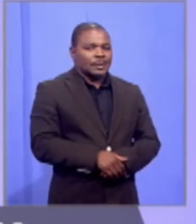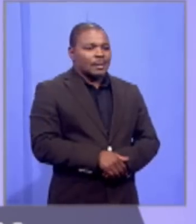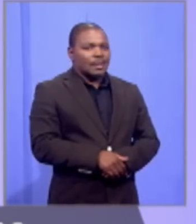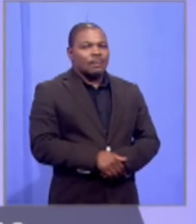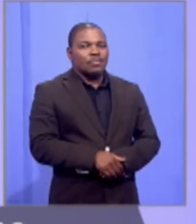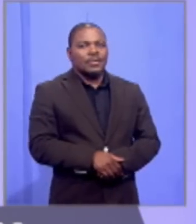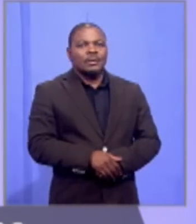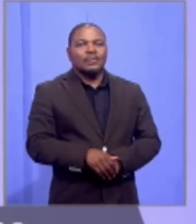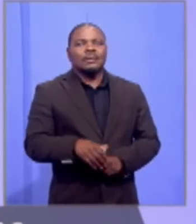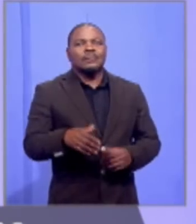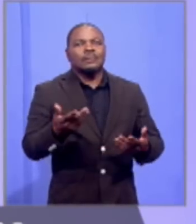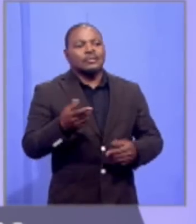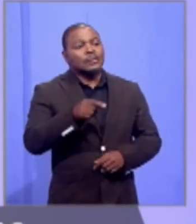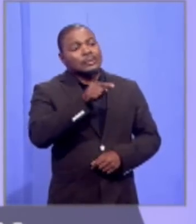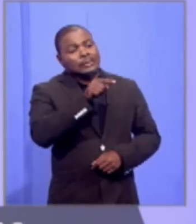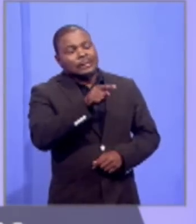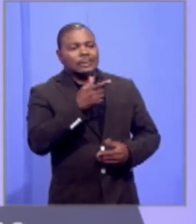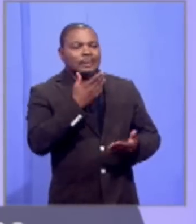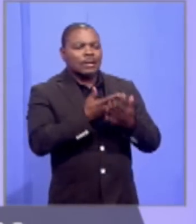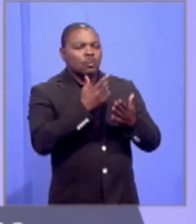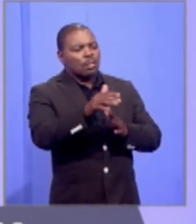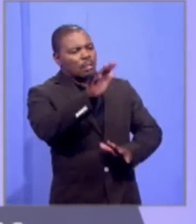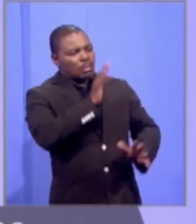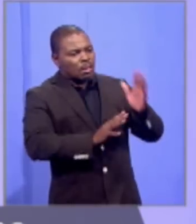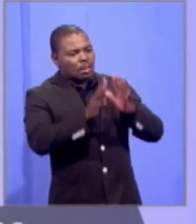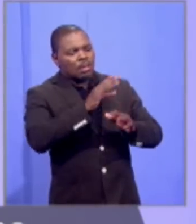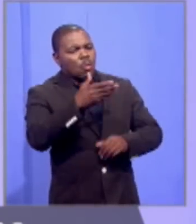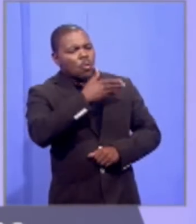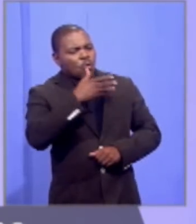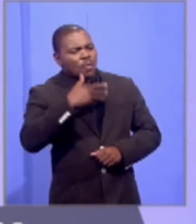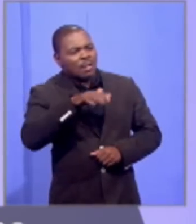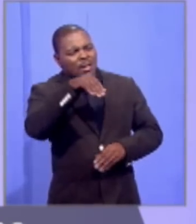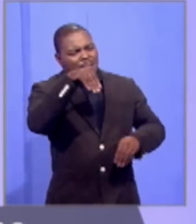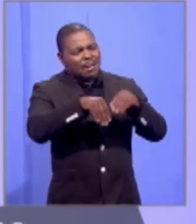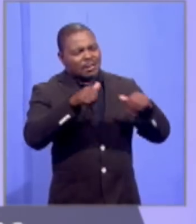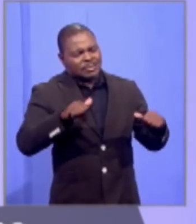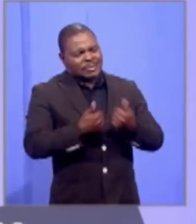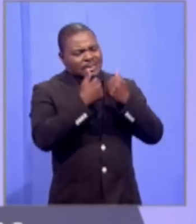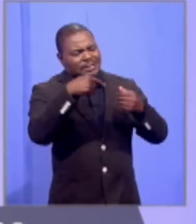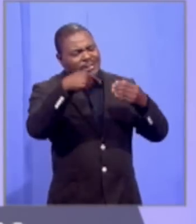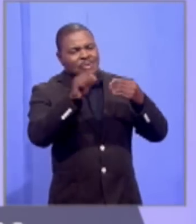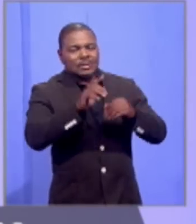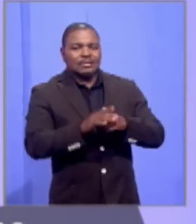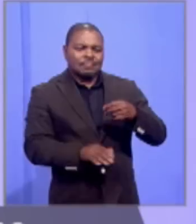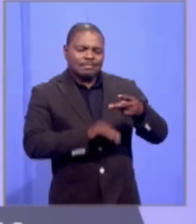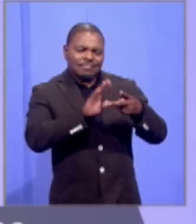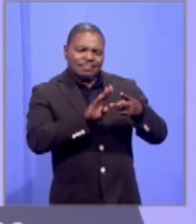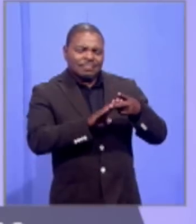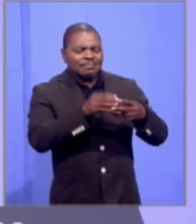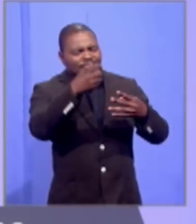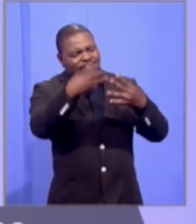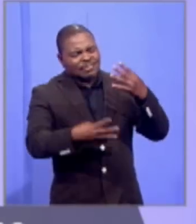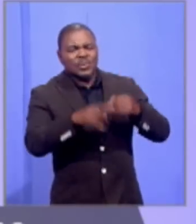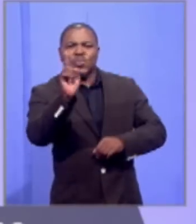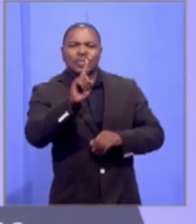fele mathata a ditlhotlo tšeo basadi ba leng ka gare ga lekala la moepo ba kopanang ka tšona magareng ga tšona ke tše